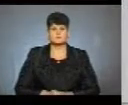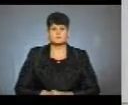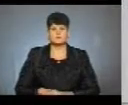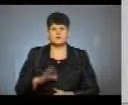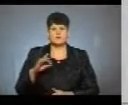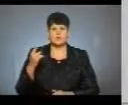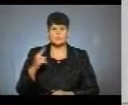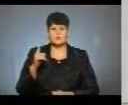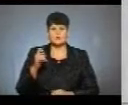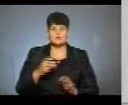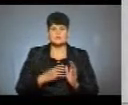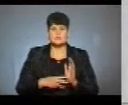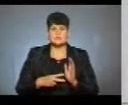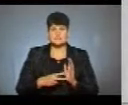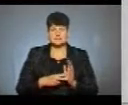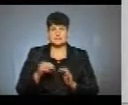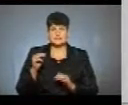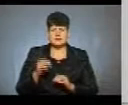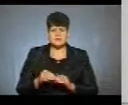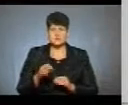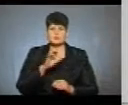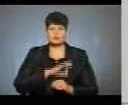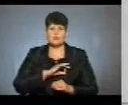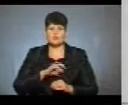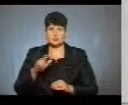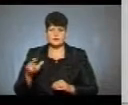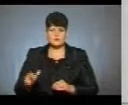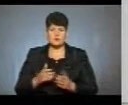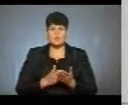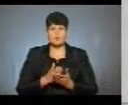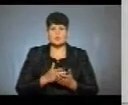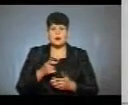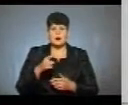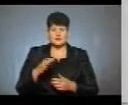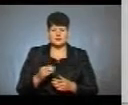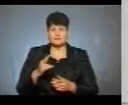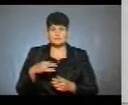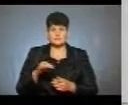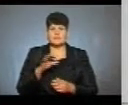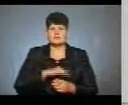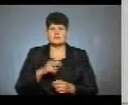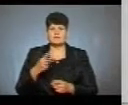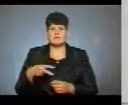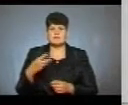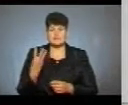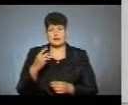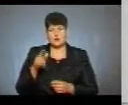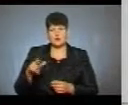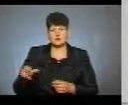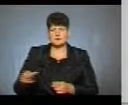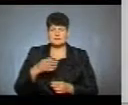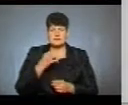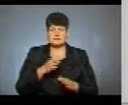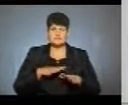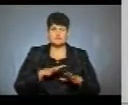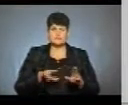зі 187 тисяч споживачів послугою газовий депозит скористалися 23 особи, повідомив заступник